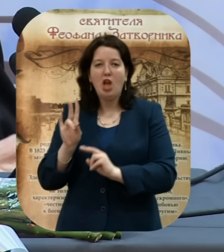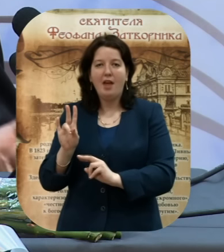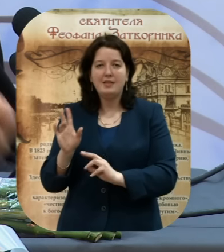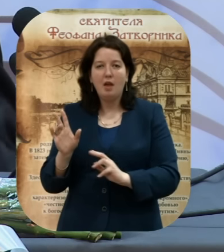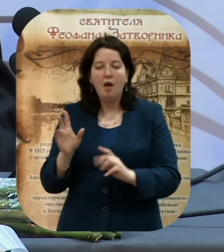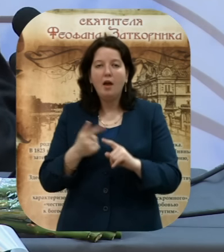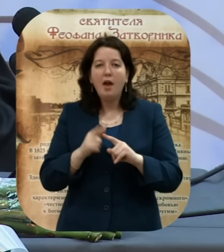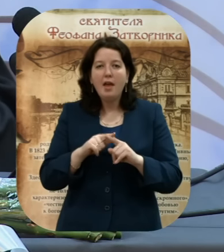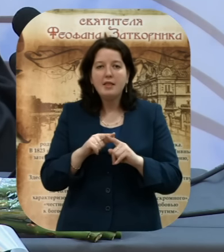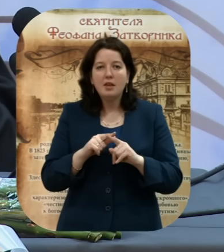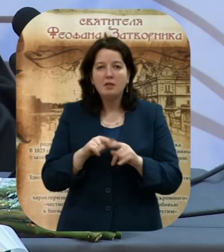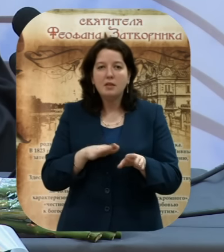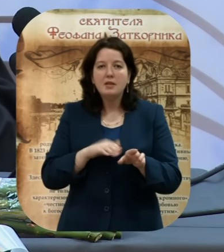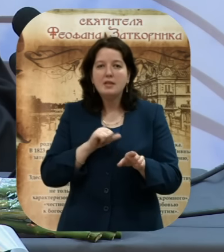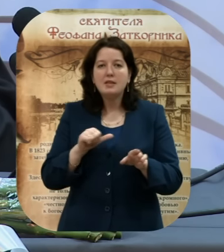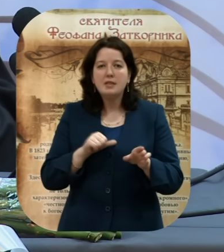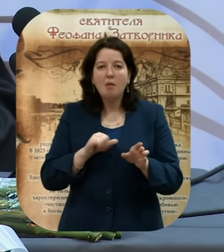Так?